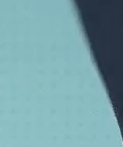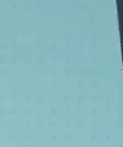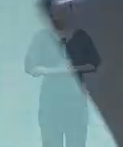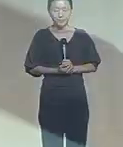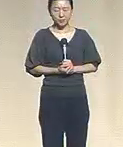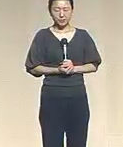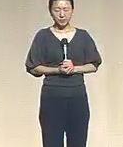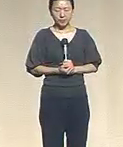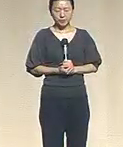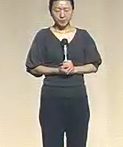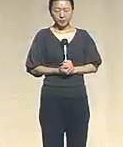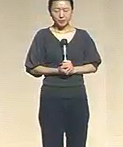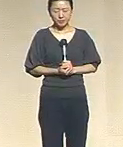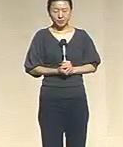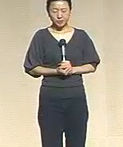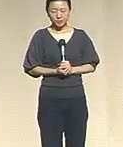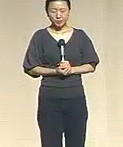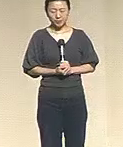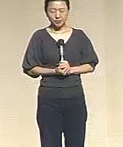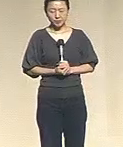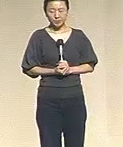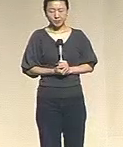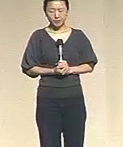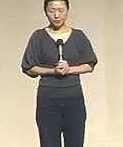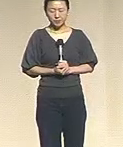기도하겠습니다. 주여.